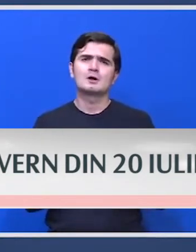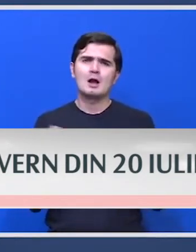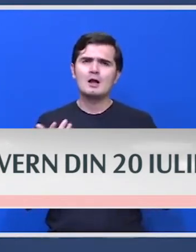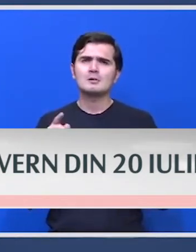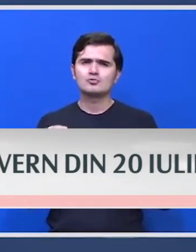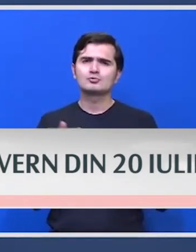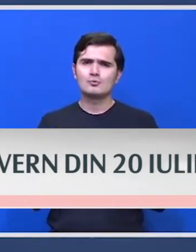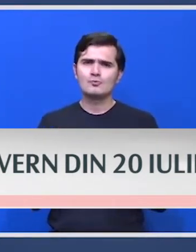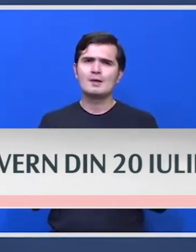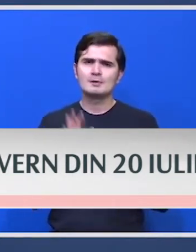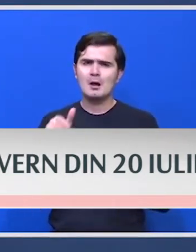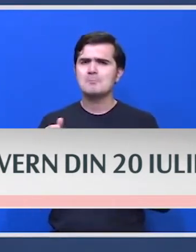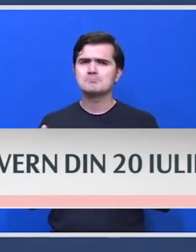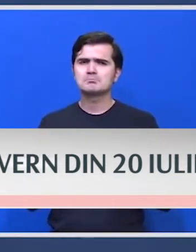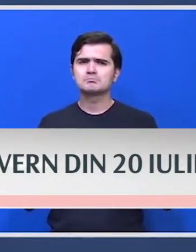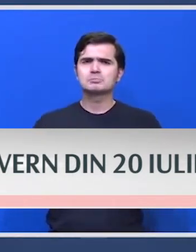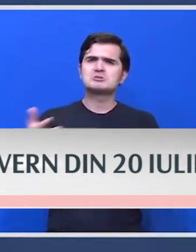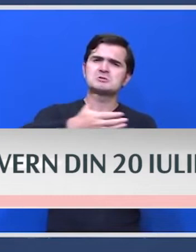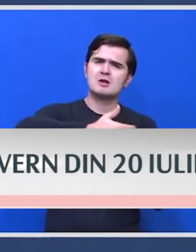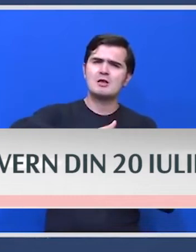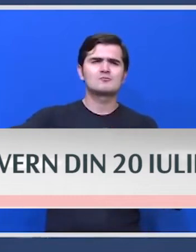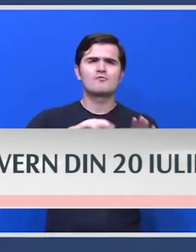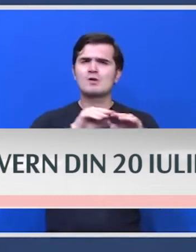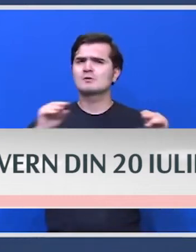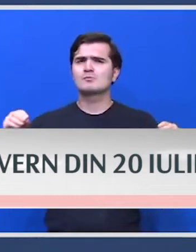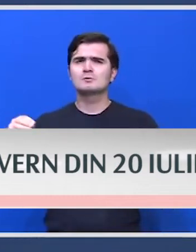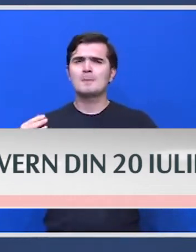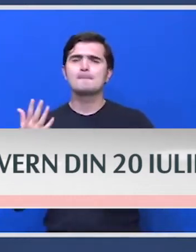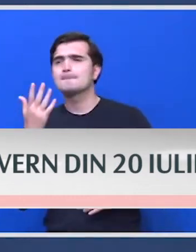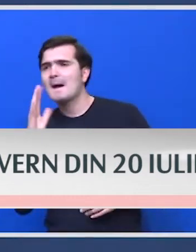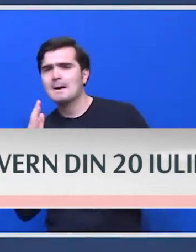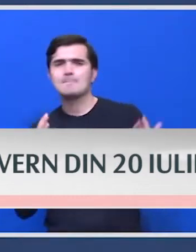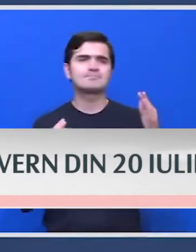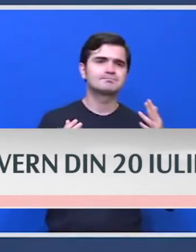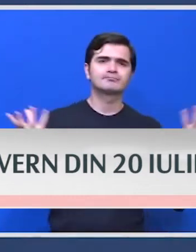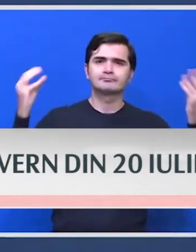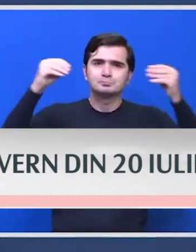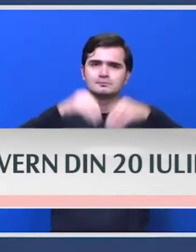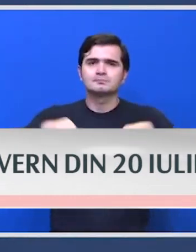întrunit foarte multe opinii exprimate, a reunit